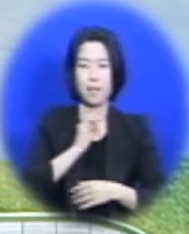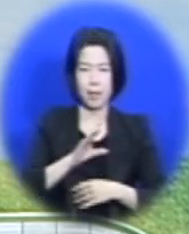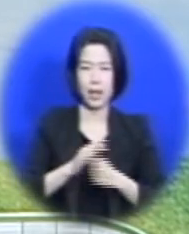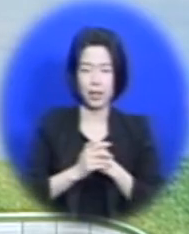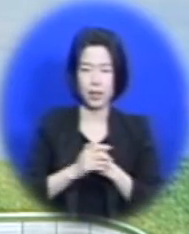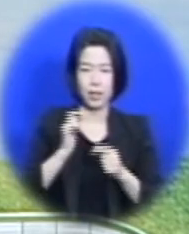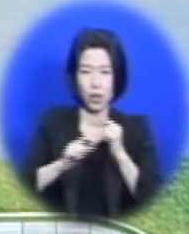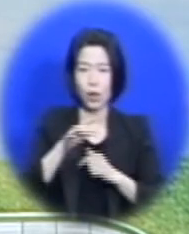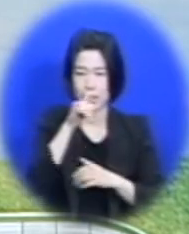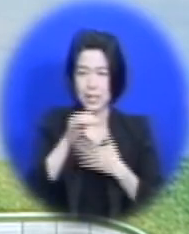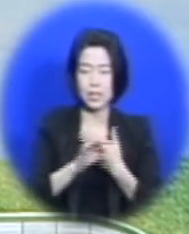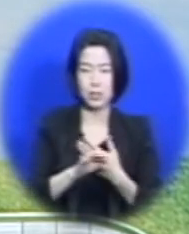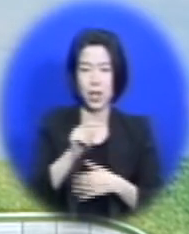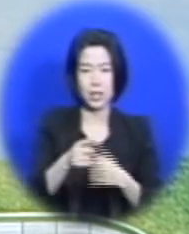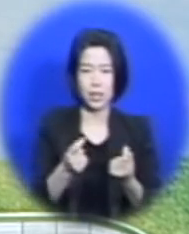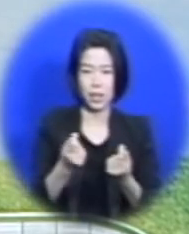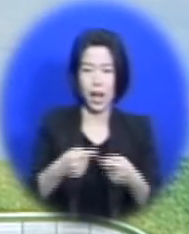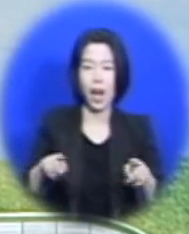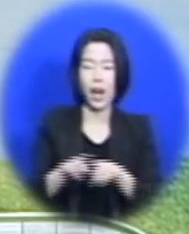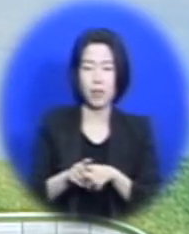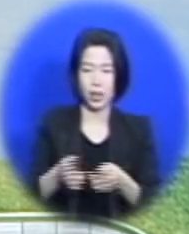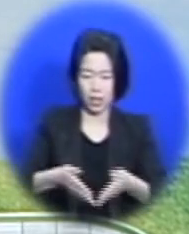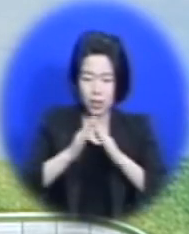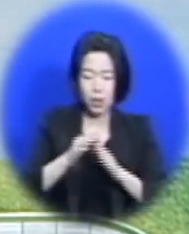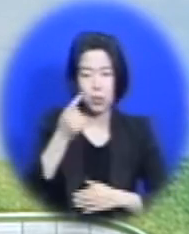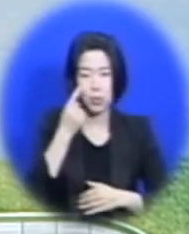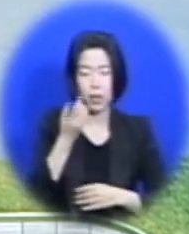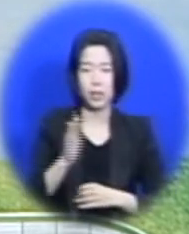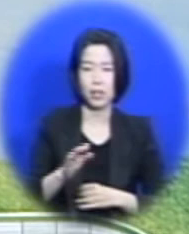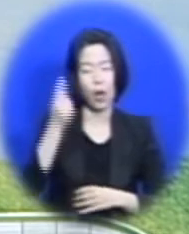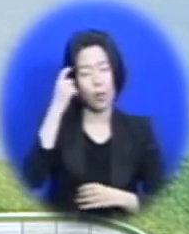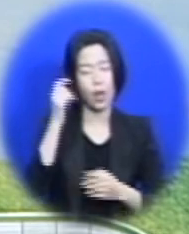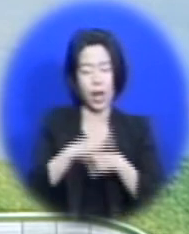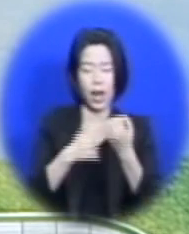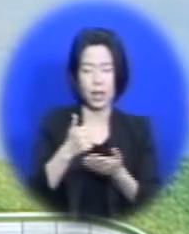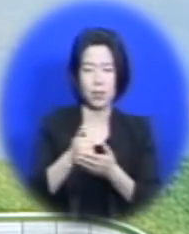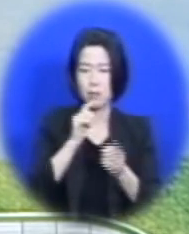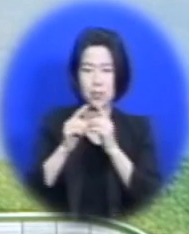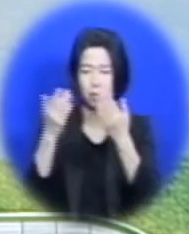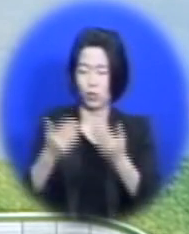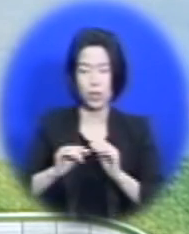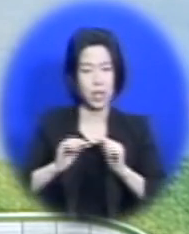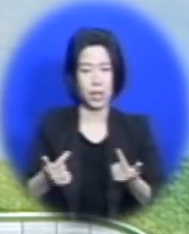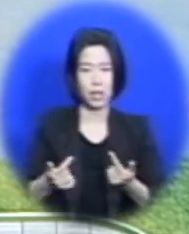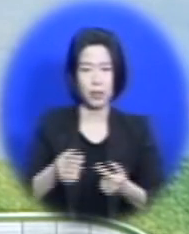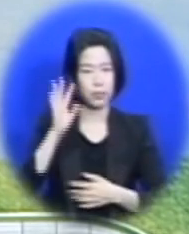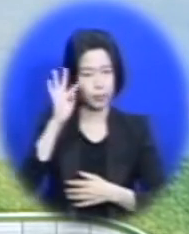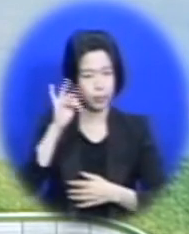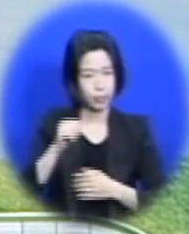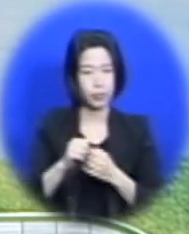사람이라도 있으면 그렇게 한번 교회를 세워보겠다는데 왜 하나님이 말씀을 안 하실까? 근데 며칠